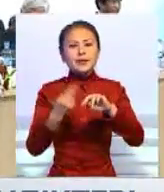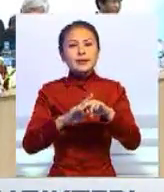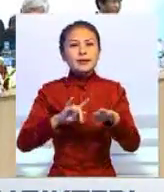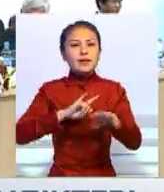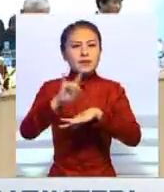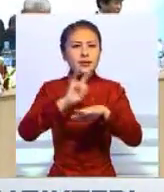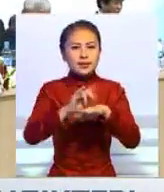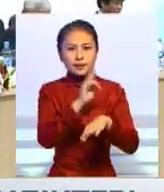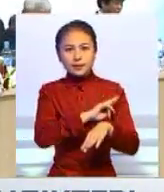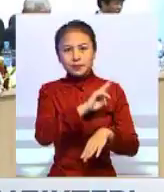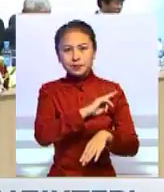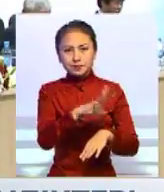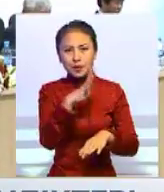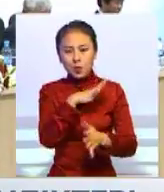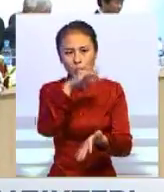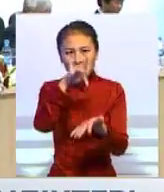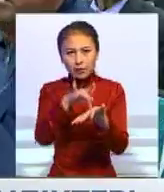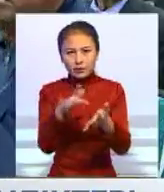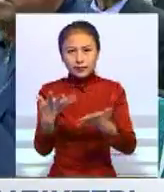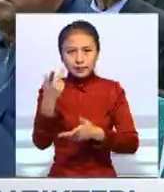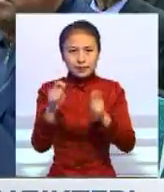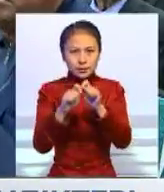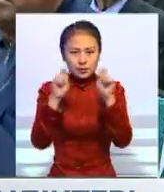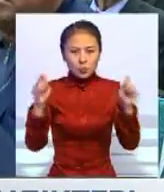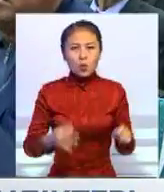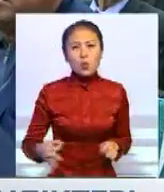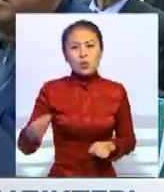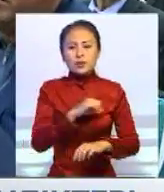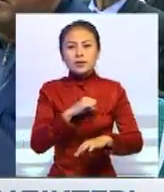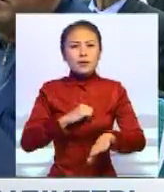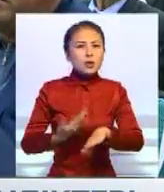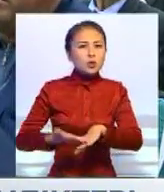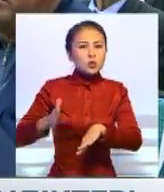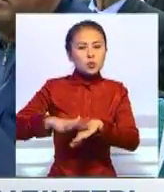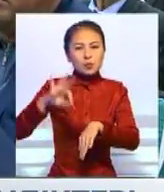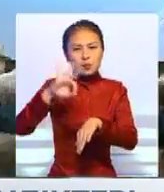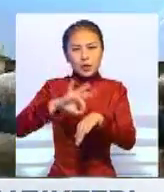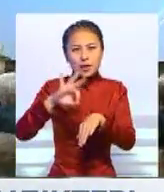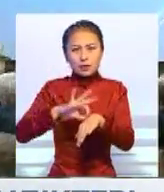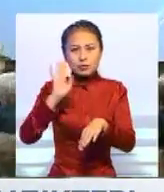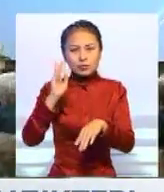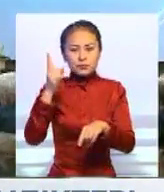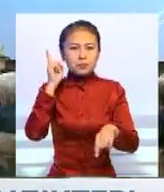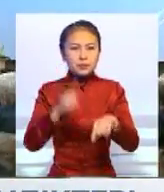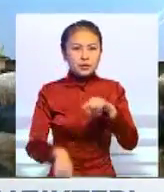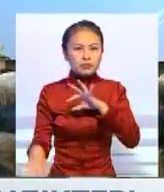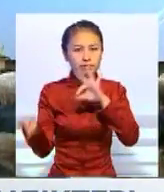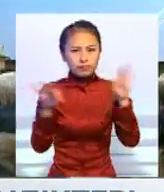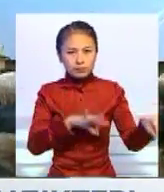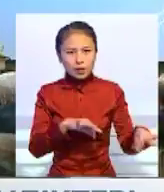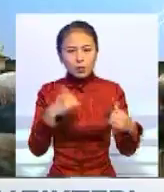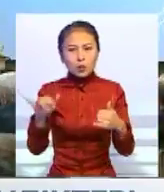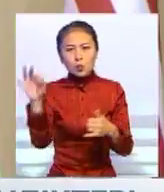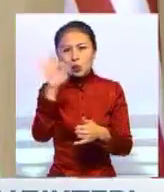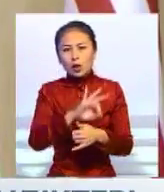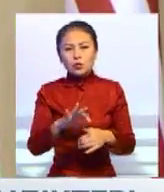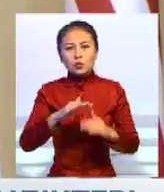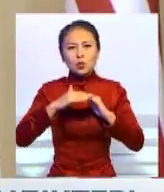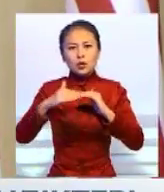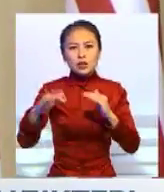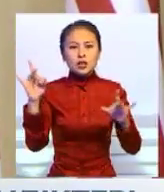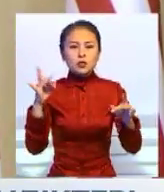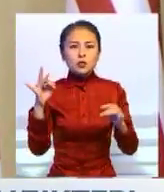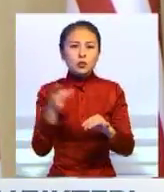авиация қызметінің дербес орталығы ашылса, көрші облыстардан ауыр науқастарды жедел түрде тасымалдауға мүмкіндік туады. Бұл туралы Туған